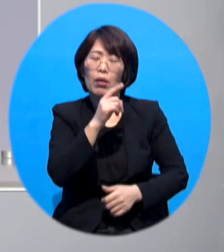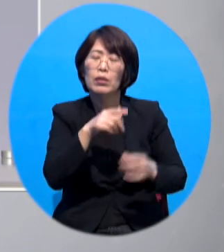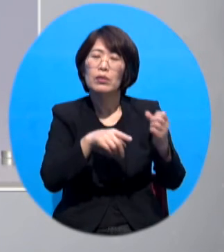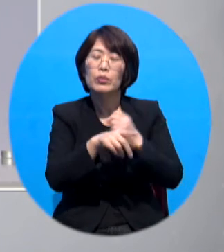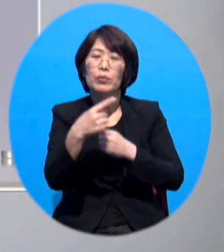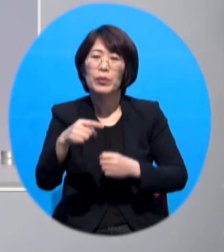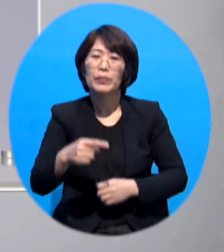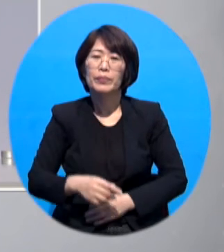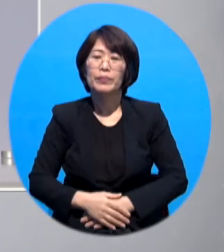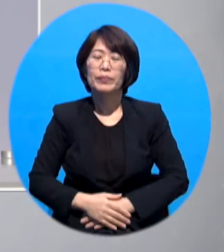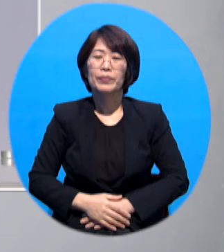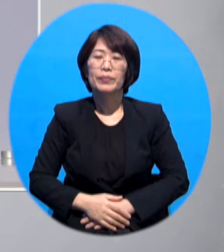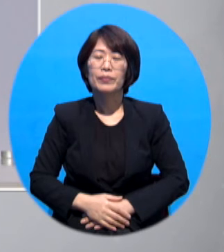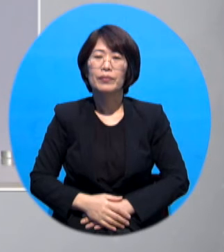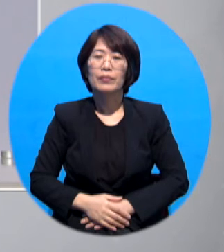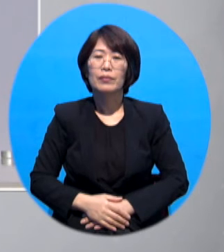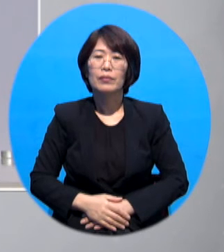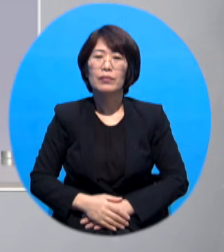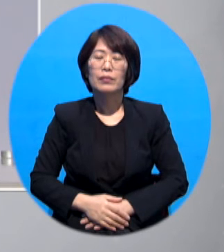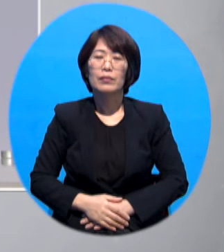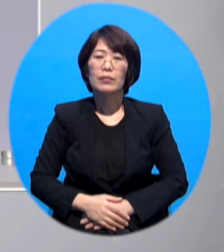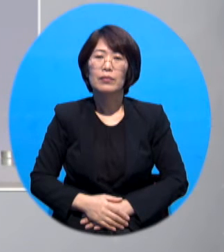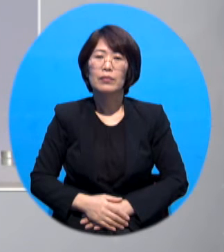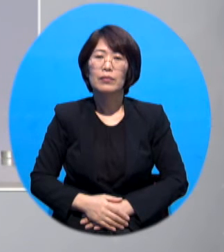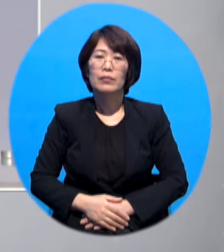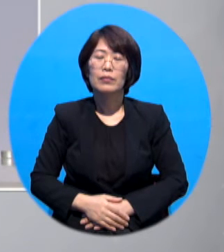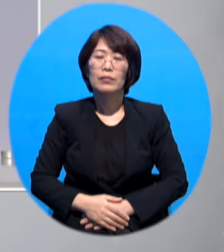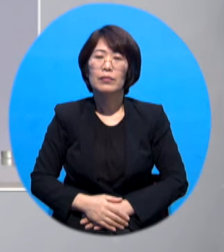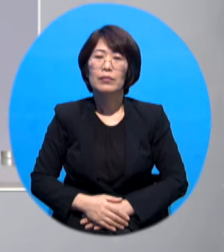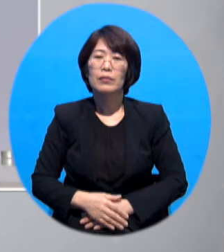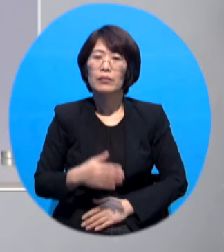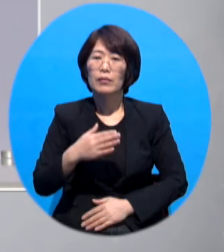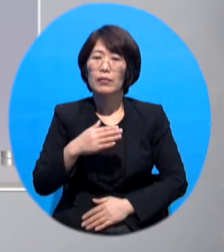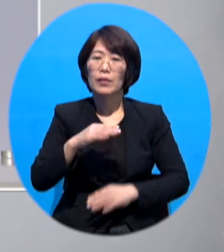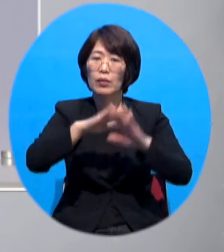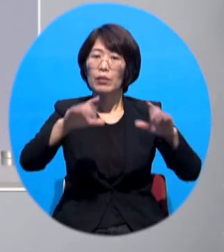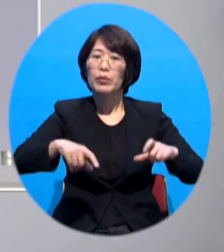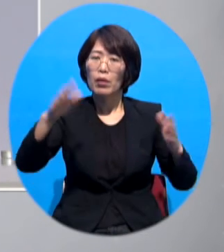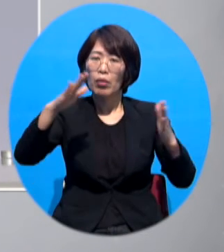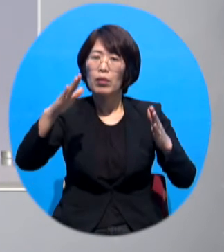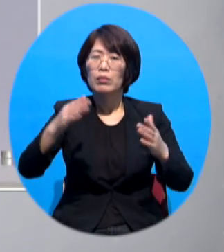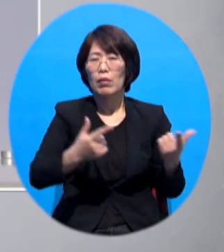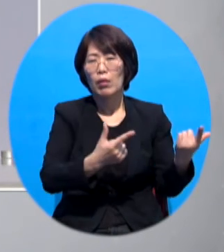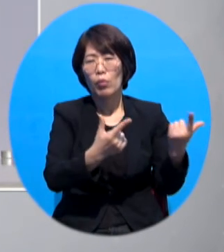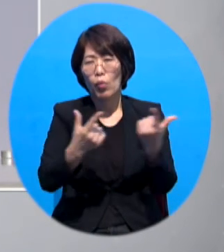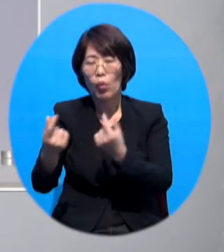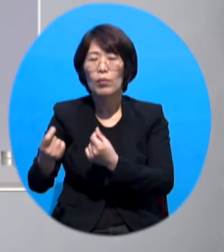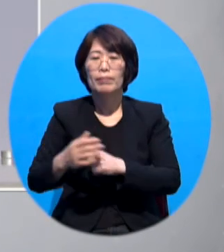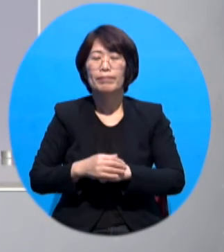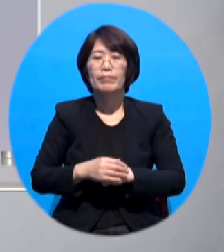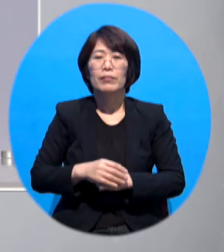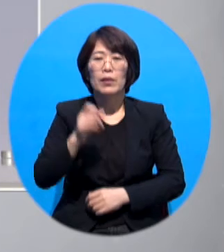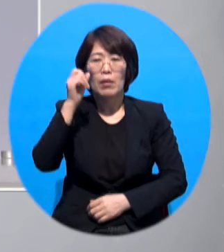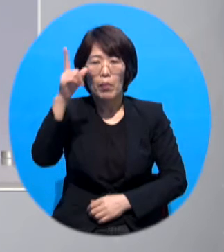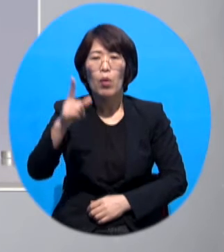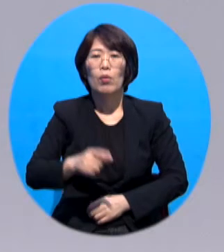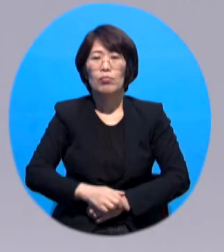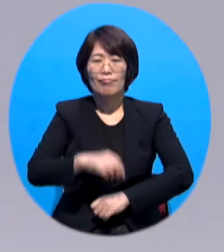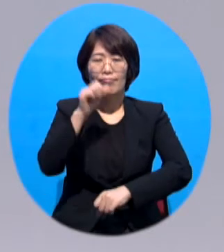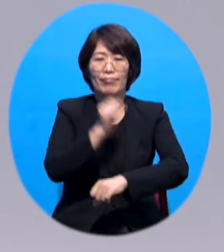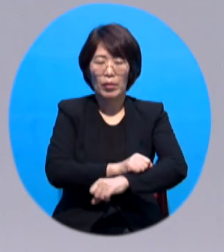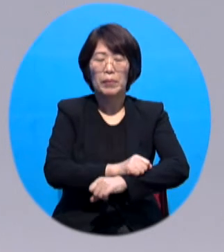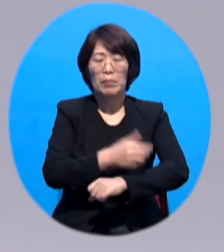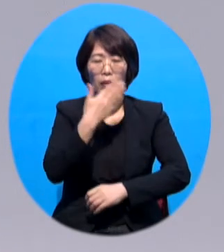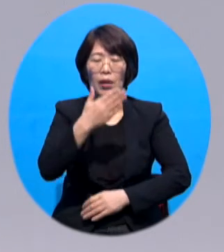장석은 후보 답변해 주십시오 1 분입니다 저희가 이들은 모두가 다 수월 써 즈 경제성을 갖고 있다고